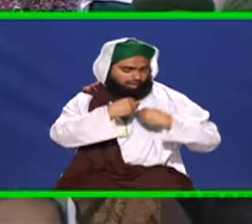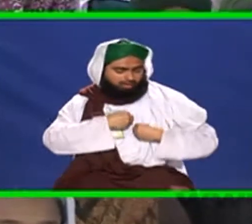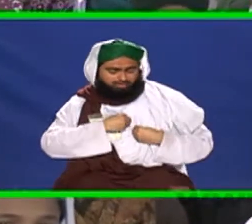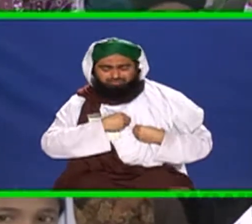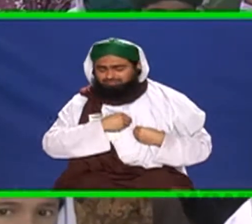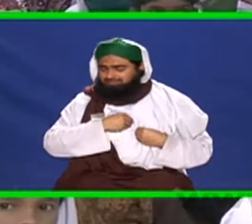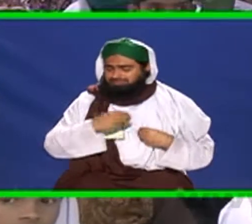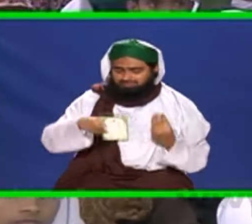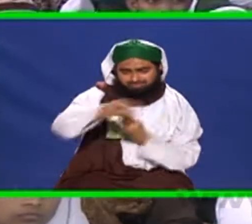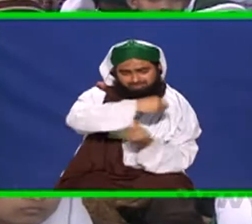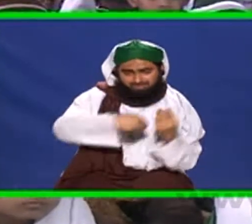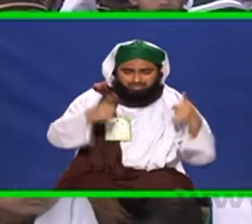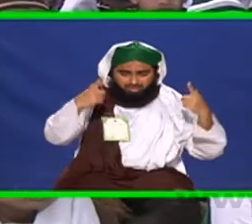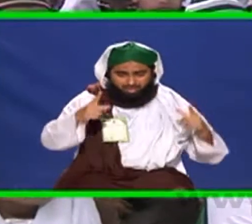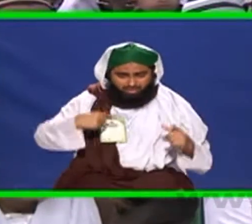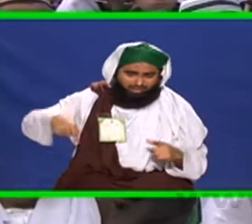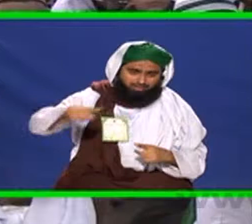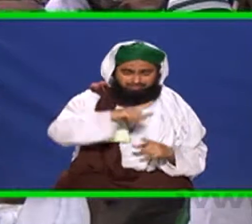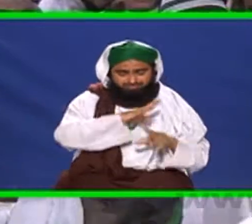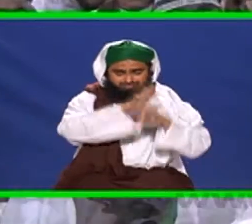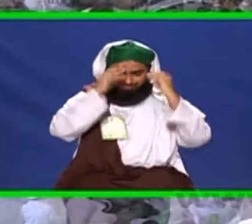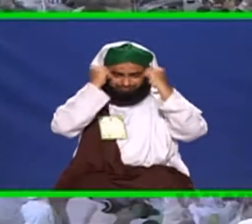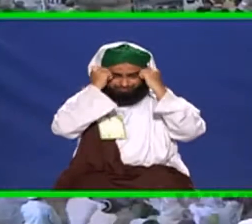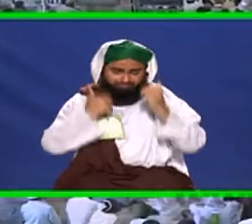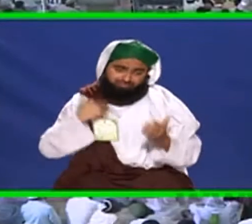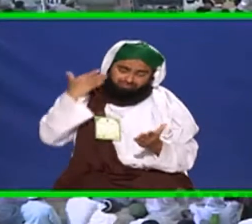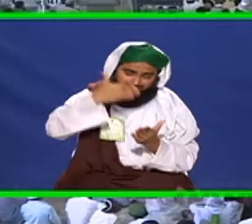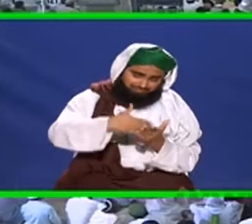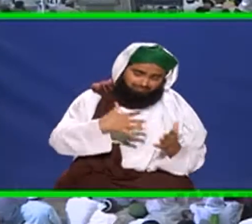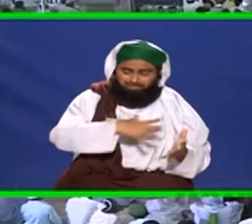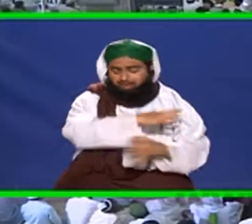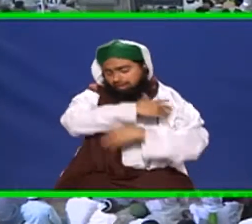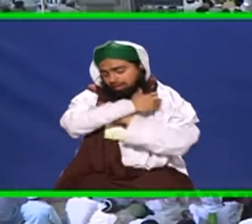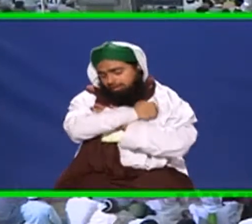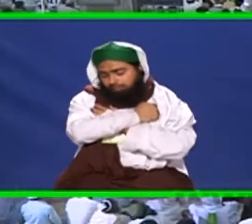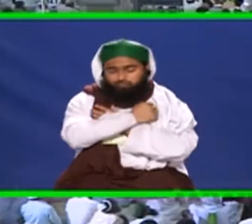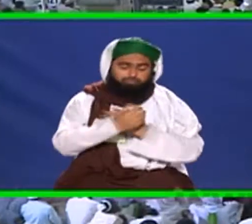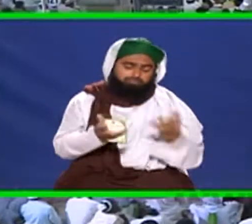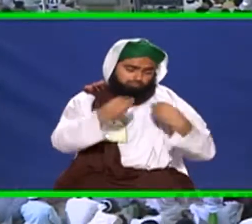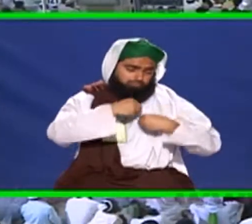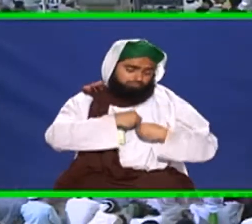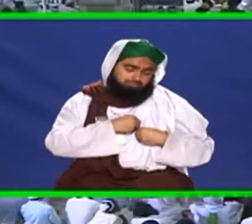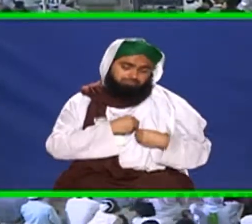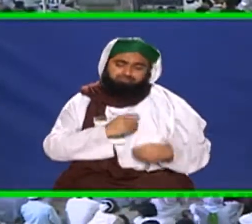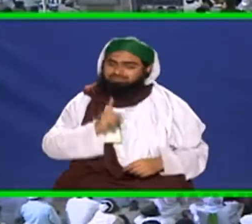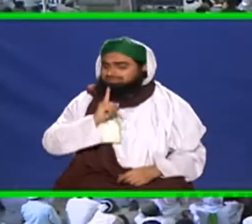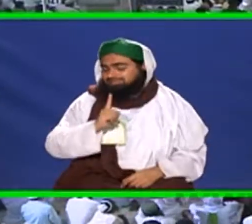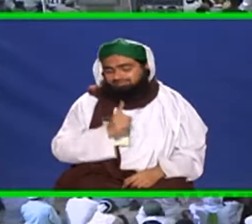کو، اے مکے کی ہوا آج کے میں روح کی ہر شے میں سمو لوں تجھ